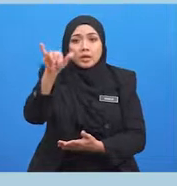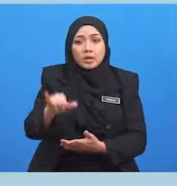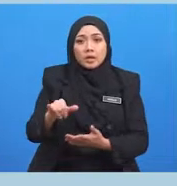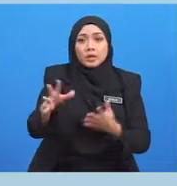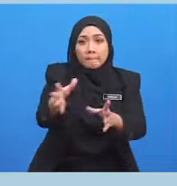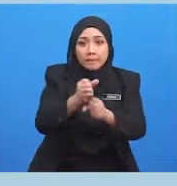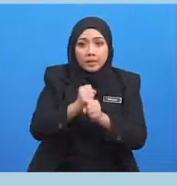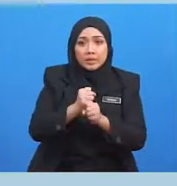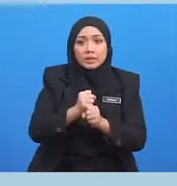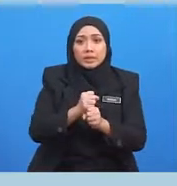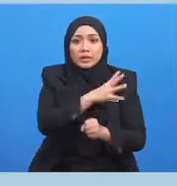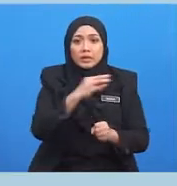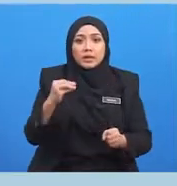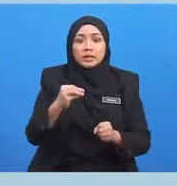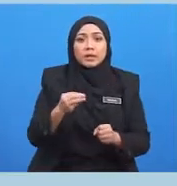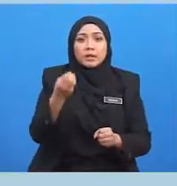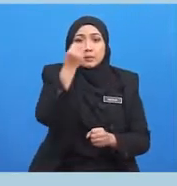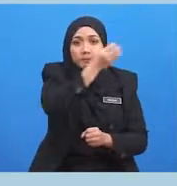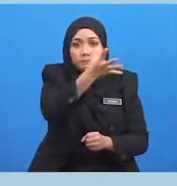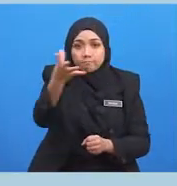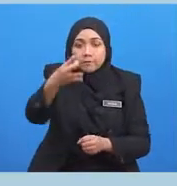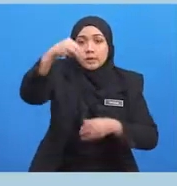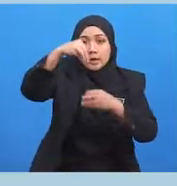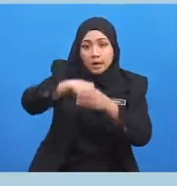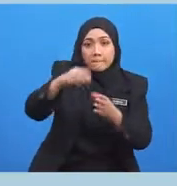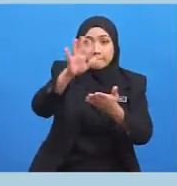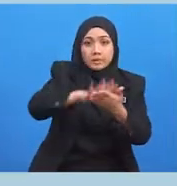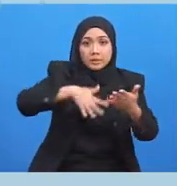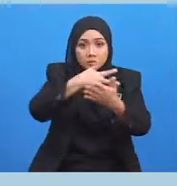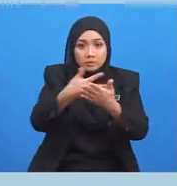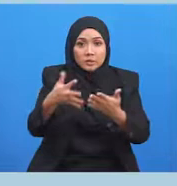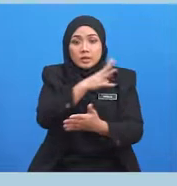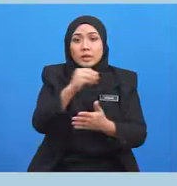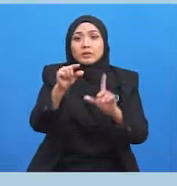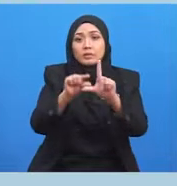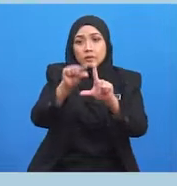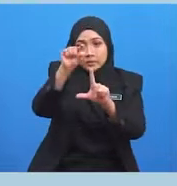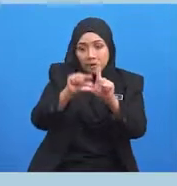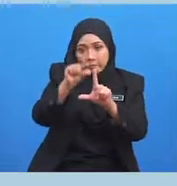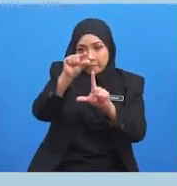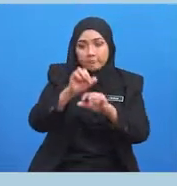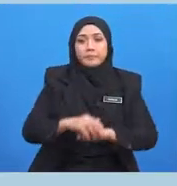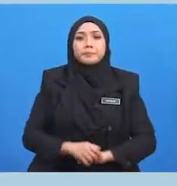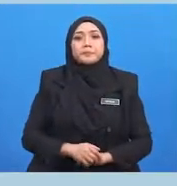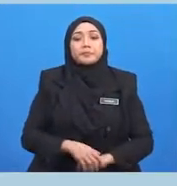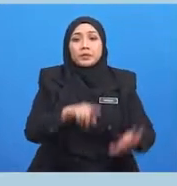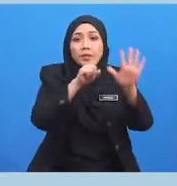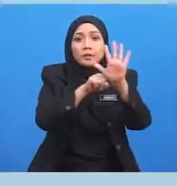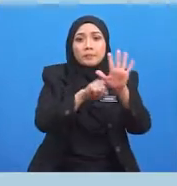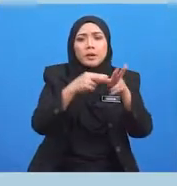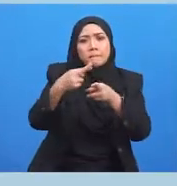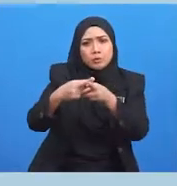serta dipersembahkan dalam bentuk jadual dan graf. Yang kelima,